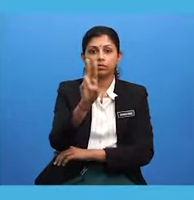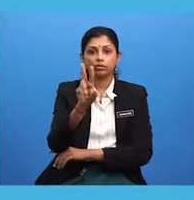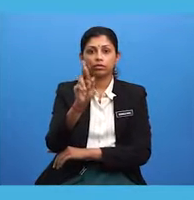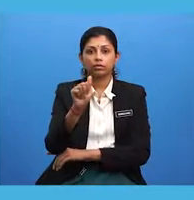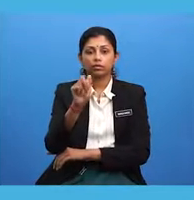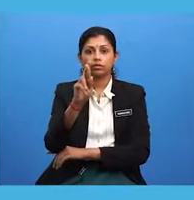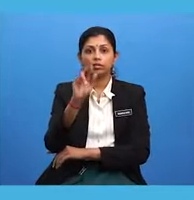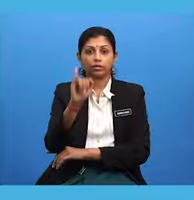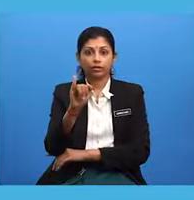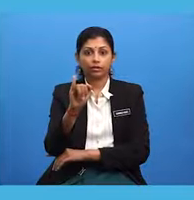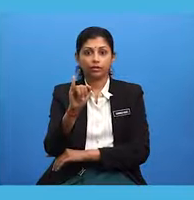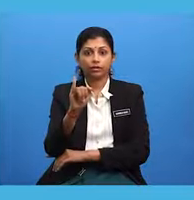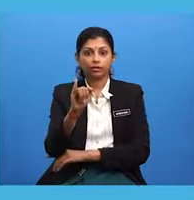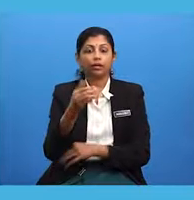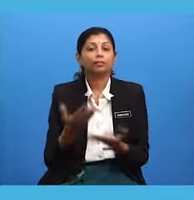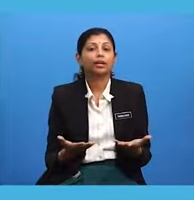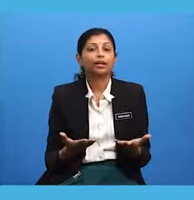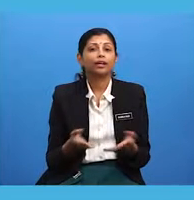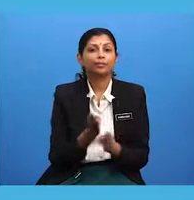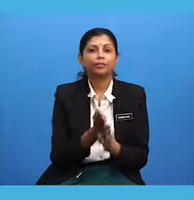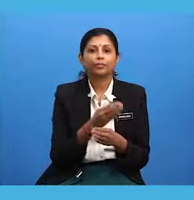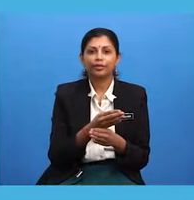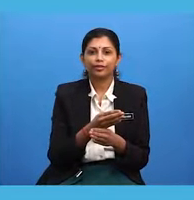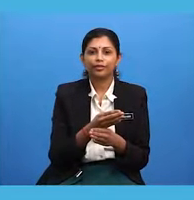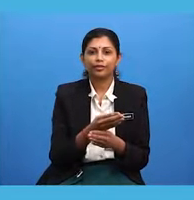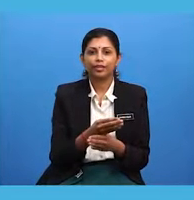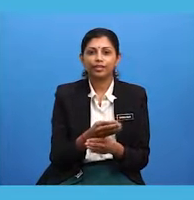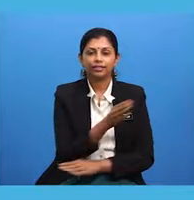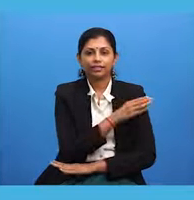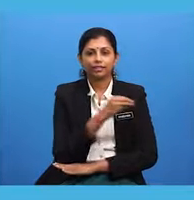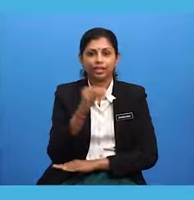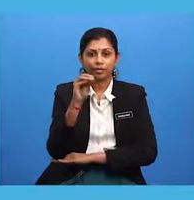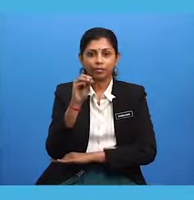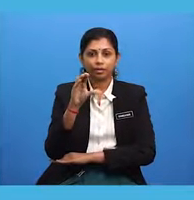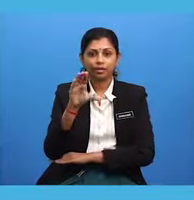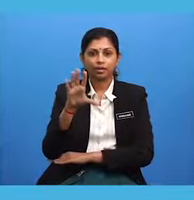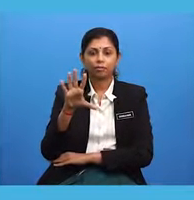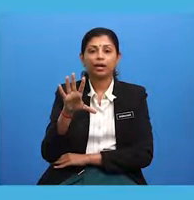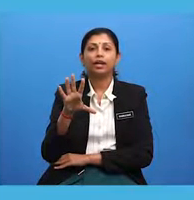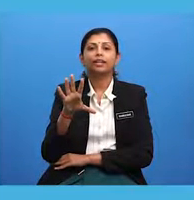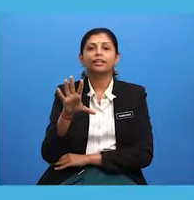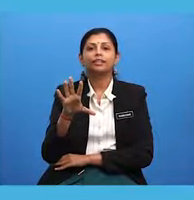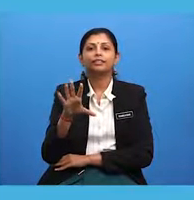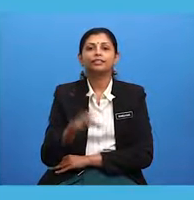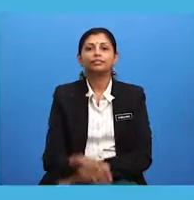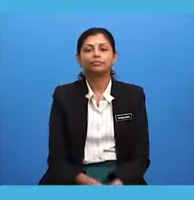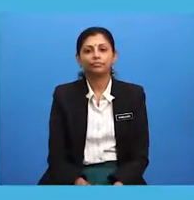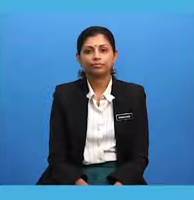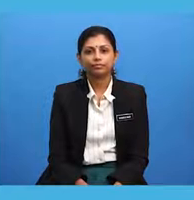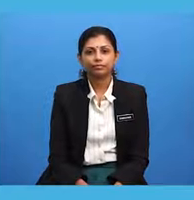ovari berlakunya pembentukan dan perkembangan struktur yang